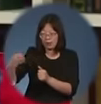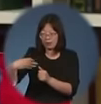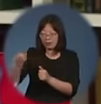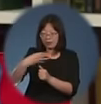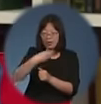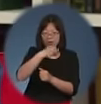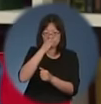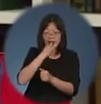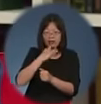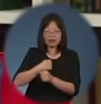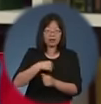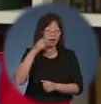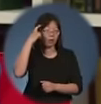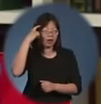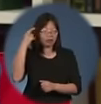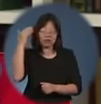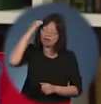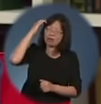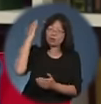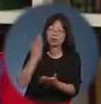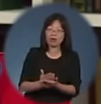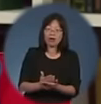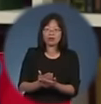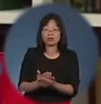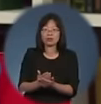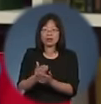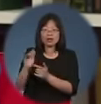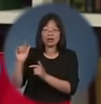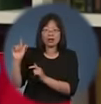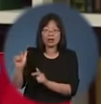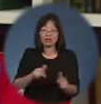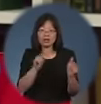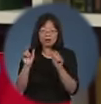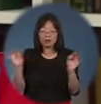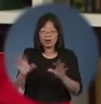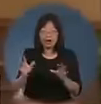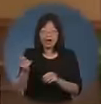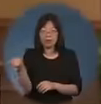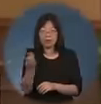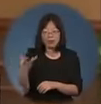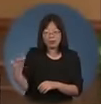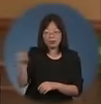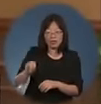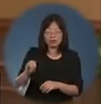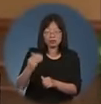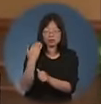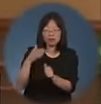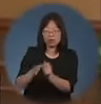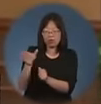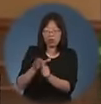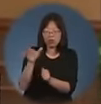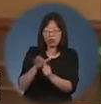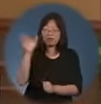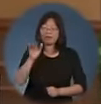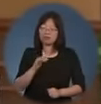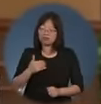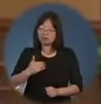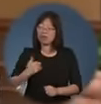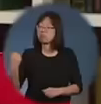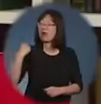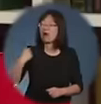그러냐면 나 건들지 마 내가 하룻밤에 몇 몇만 명씩도 죽이 걸려 소설속에서 죽이는 건 쉬워요